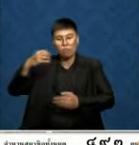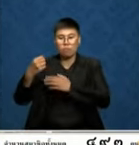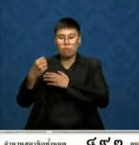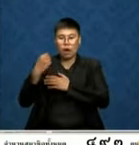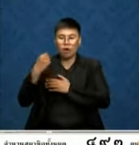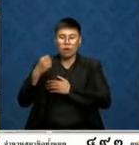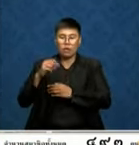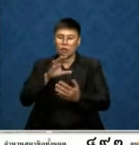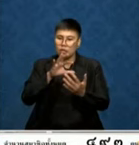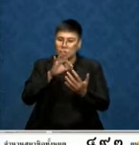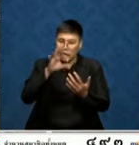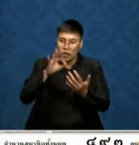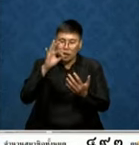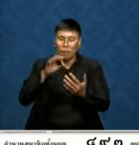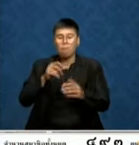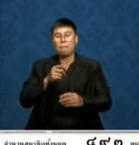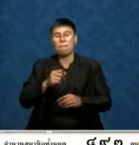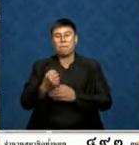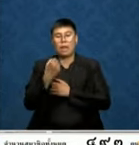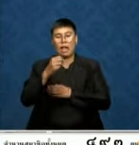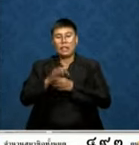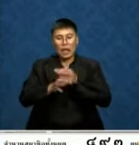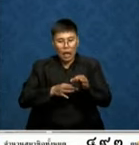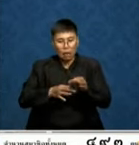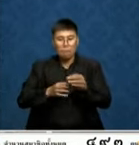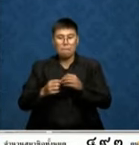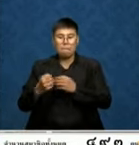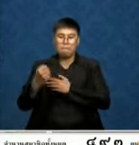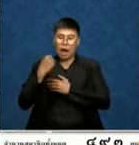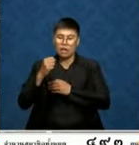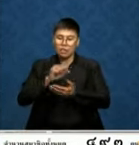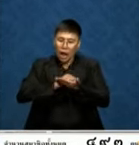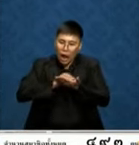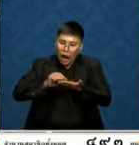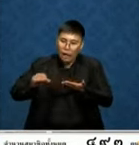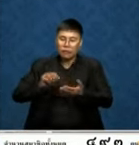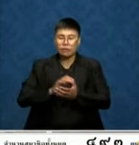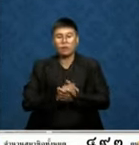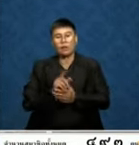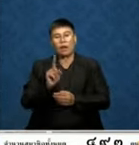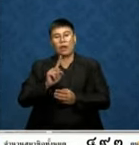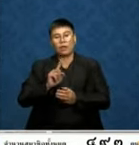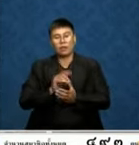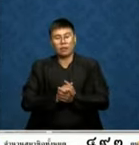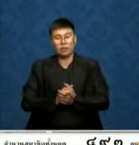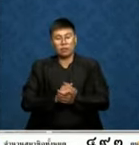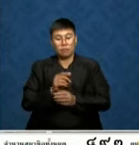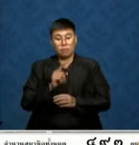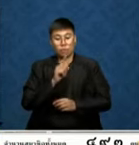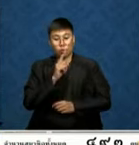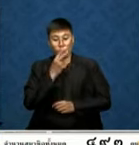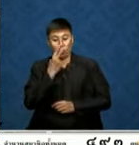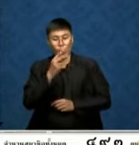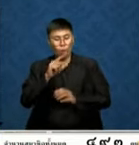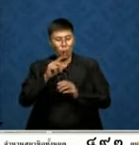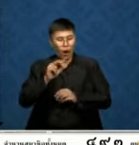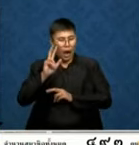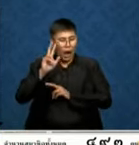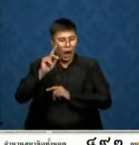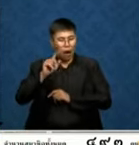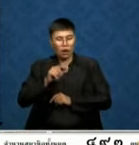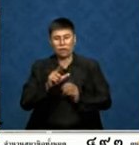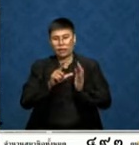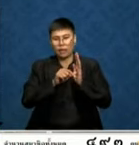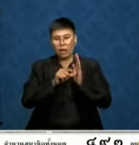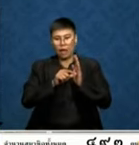งานทางเลือกพลังงานทดแทนพลังงานสะอาดได้โดยตรงผมไปติดตามข่าวท่านเลขาท่านบอกว่าท่านจะมาเพื่อ